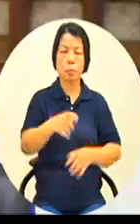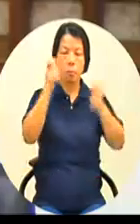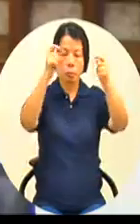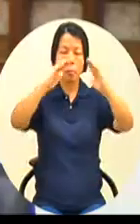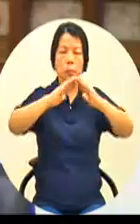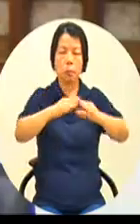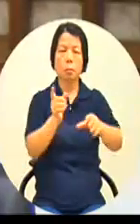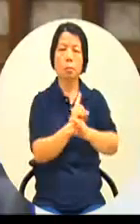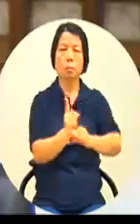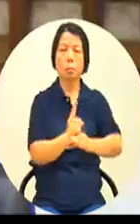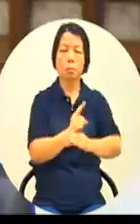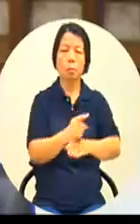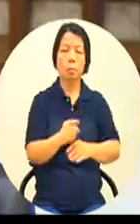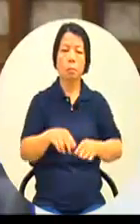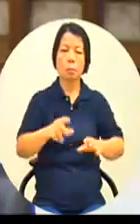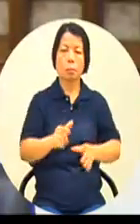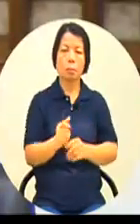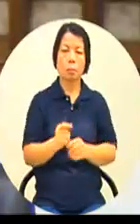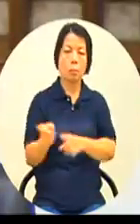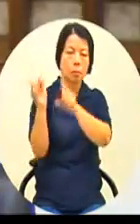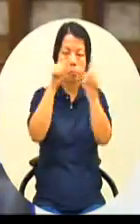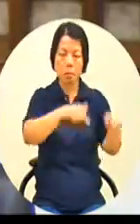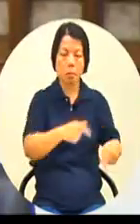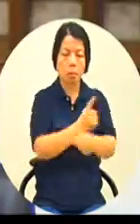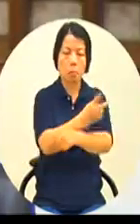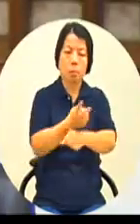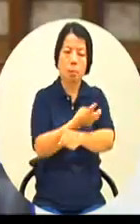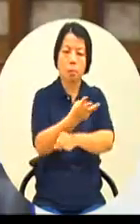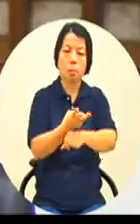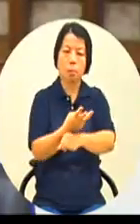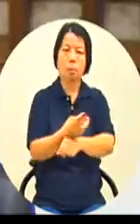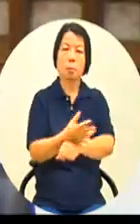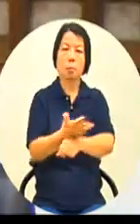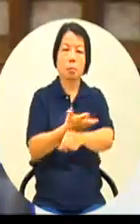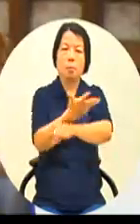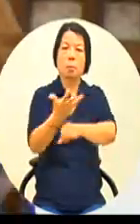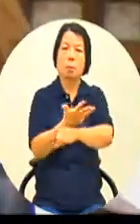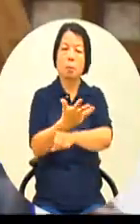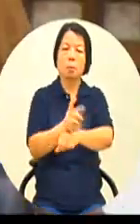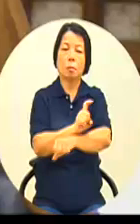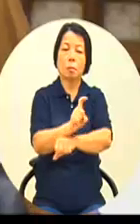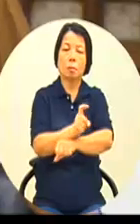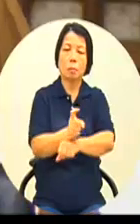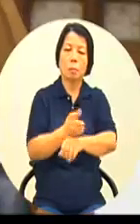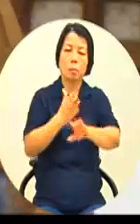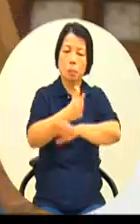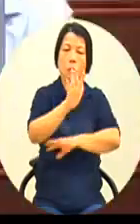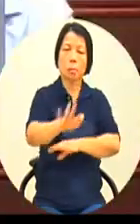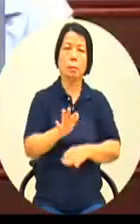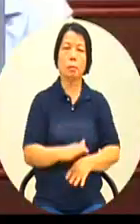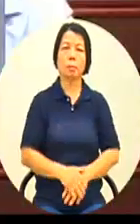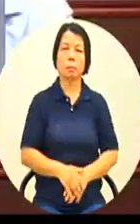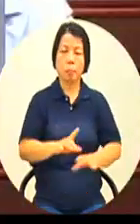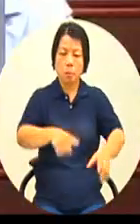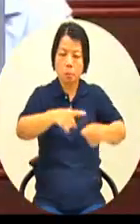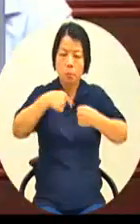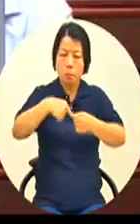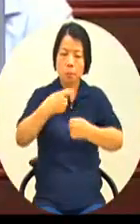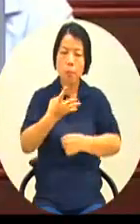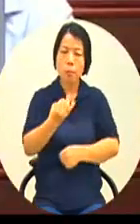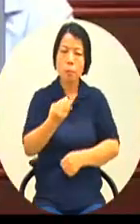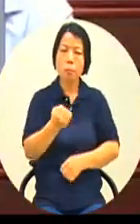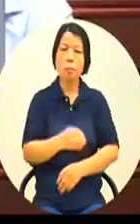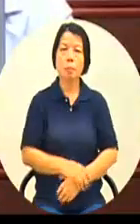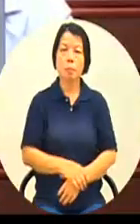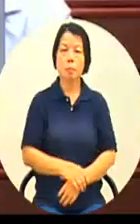一工以八点钟来走，超过八点钟拢十点钟左右啦。一工赚偌济？实赚啦。 差不多，我的资料啦吼，因为